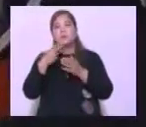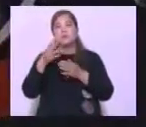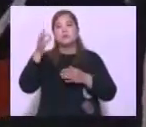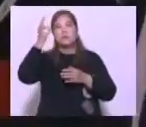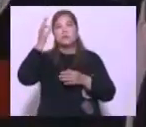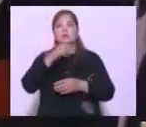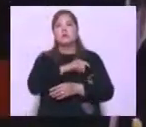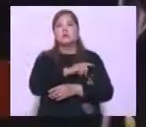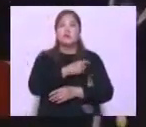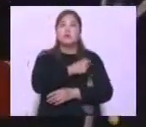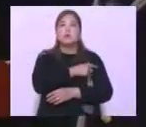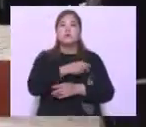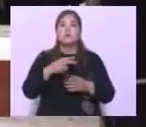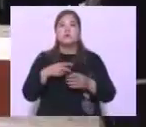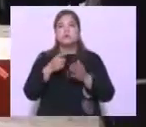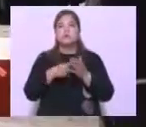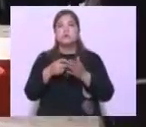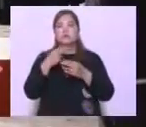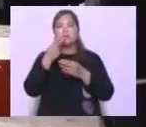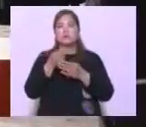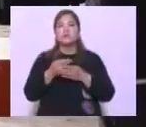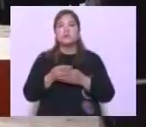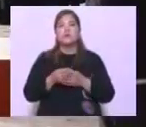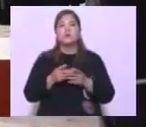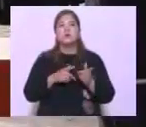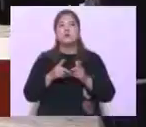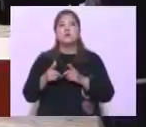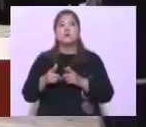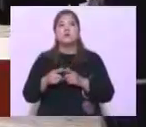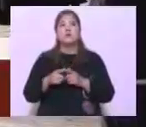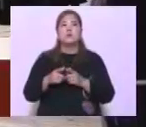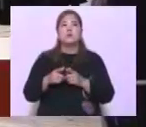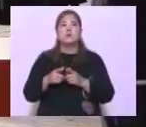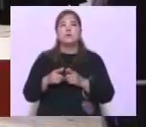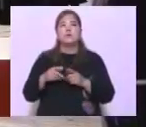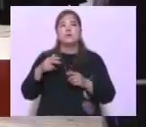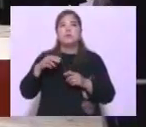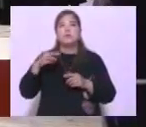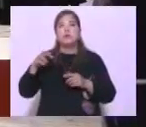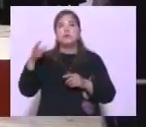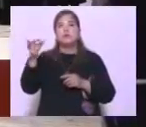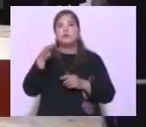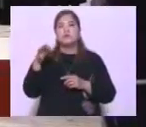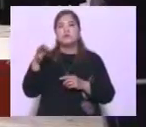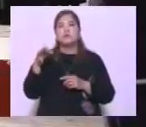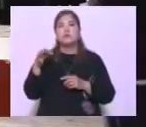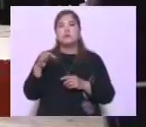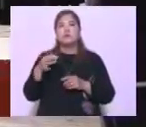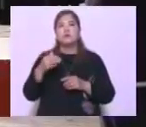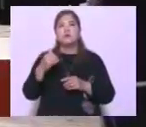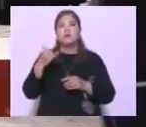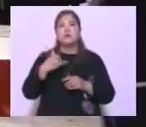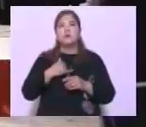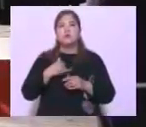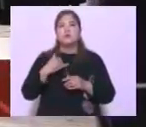и готовы посвятить себя службе. Не первый раз набор осуществляется из Мангистауской области. У нас в строю